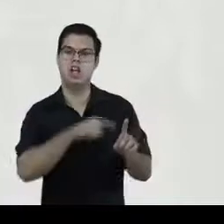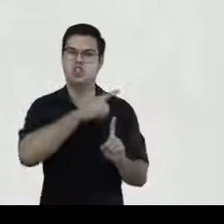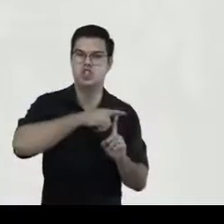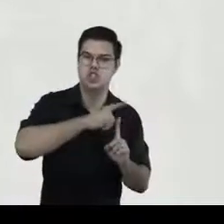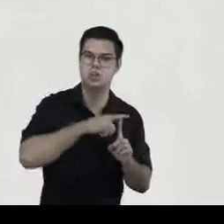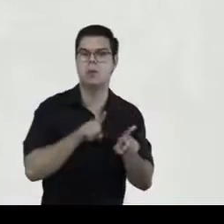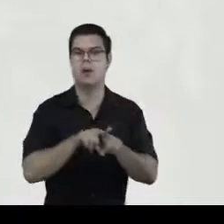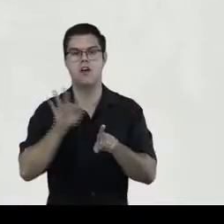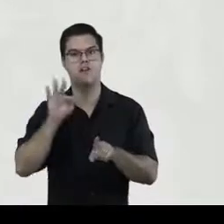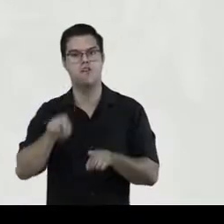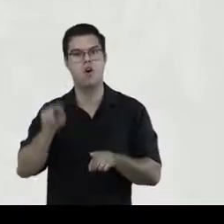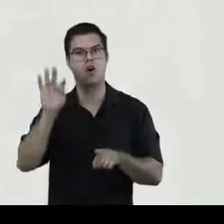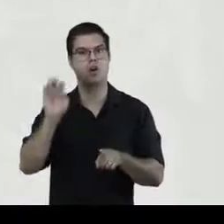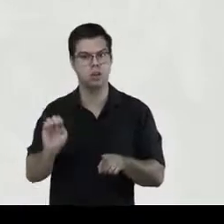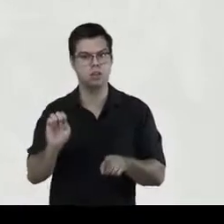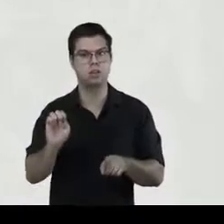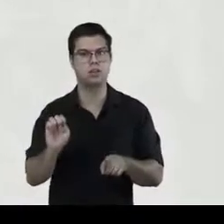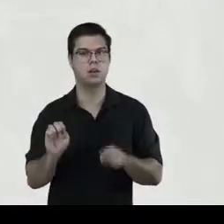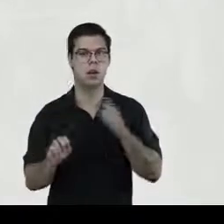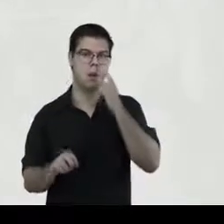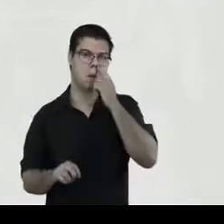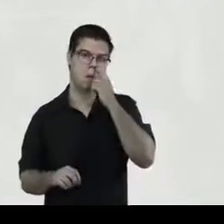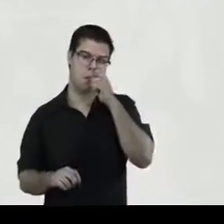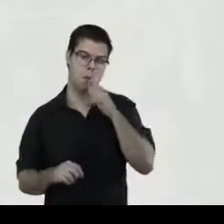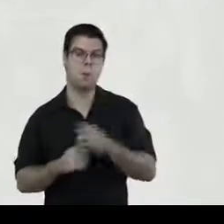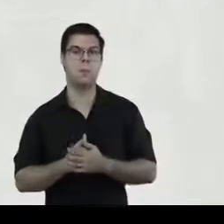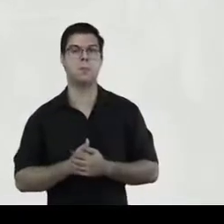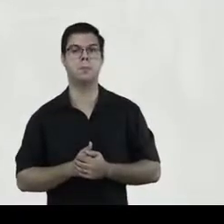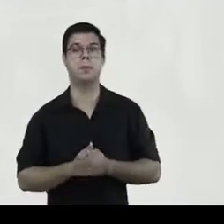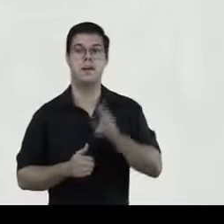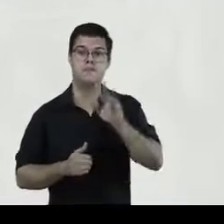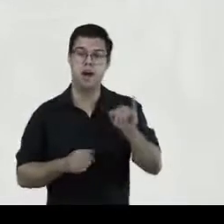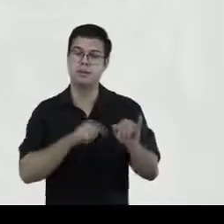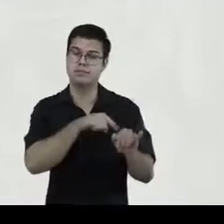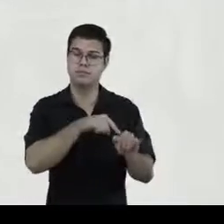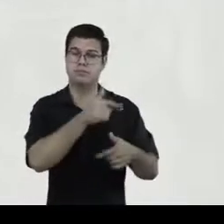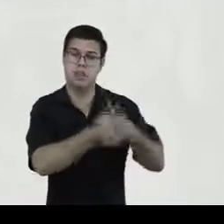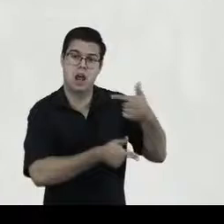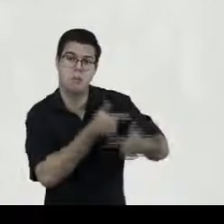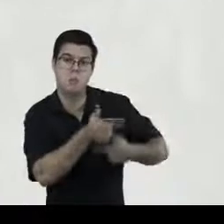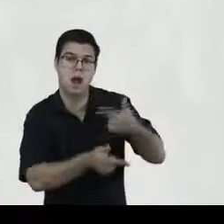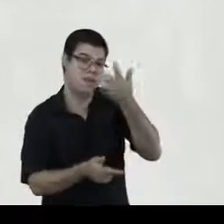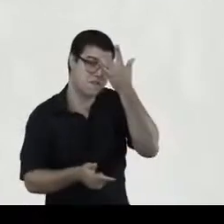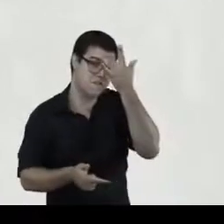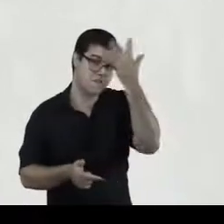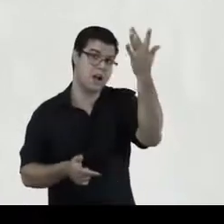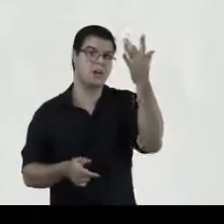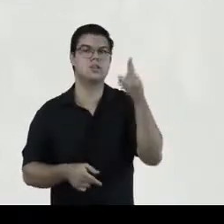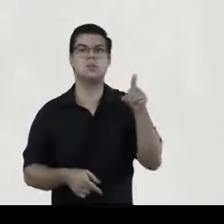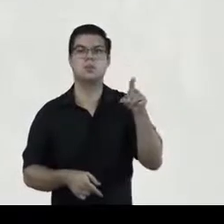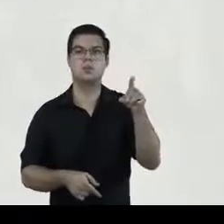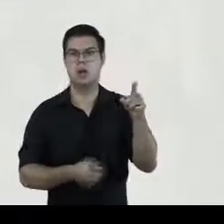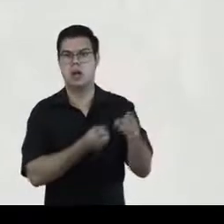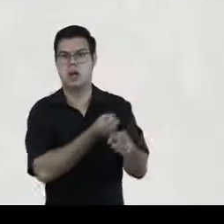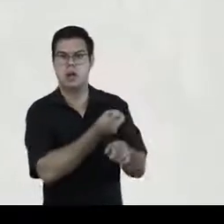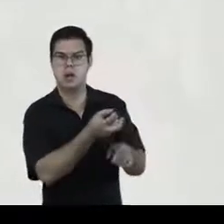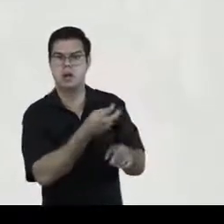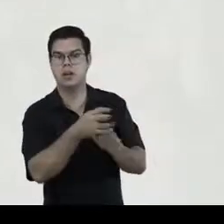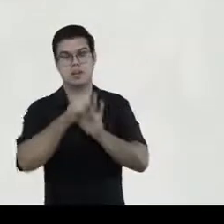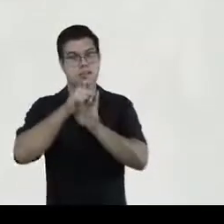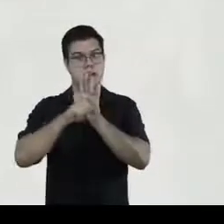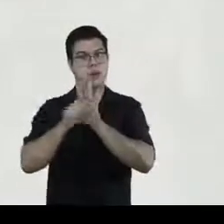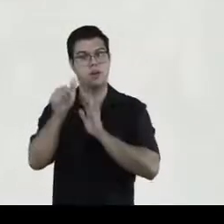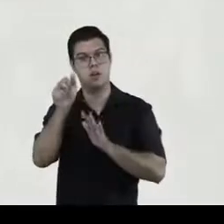Daten des 15. Jahrhunderts deutlich erleichtern, als auch Typenerkennung im 16. Jahrhundert überhaupt einmal in den Rahmen des